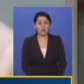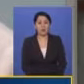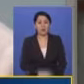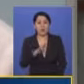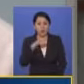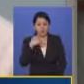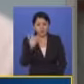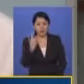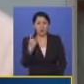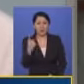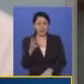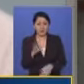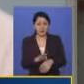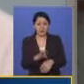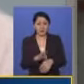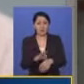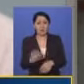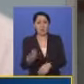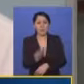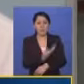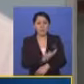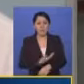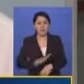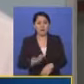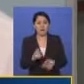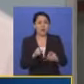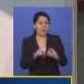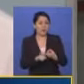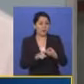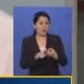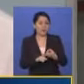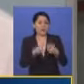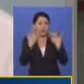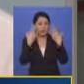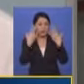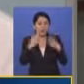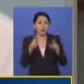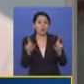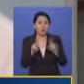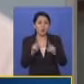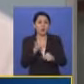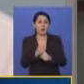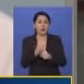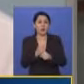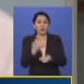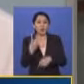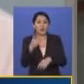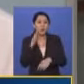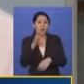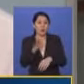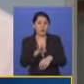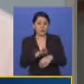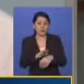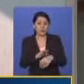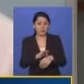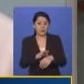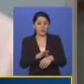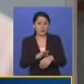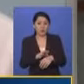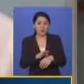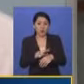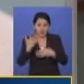бізге қиынырақ болды, өйткені біз ол инфекциямен алыс болдық, таныс болмадық. Ал екінші толқында енді бір кішкене өз-өзімізді қолымызға